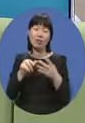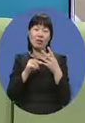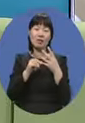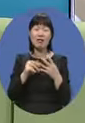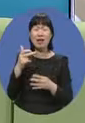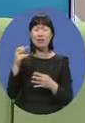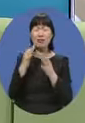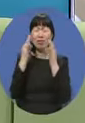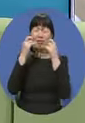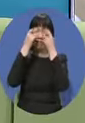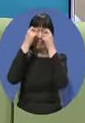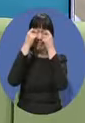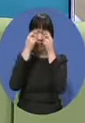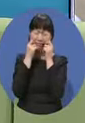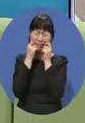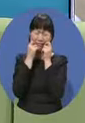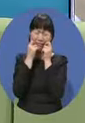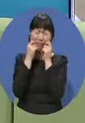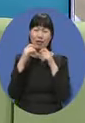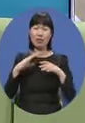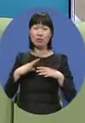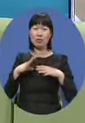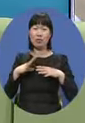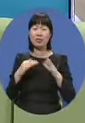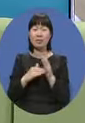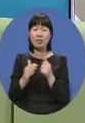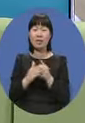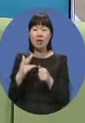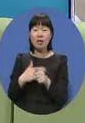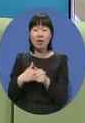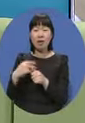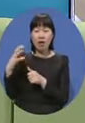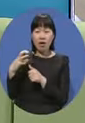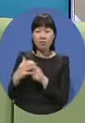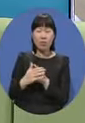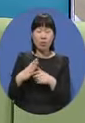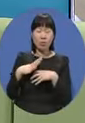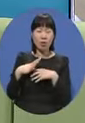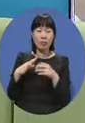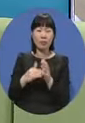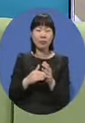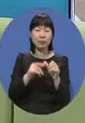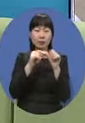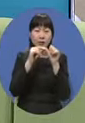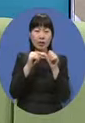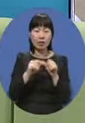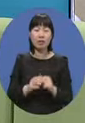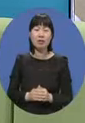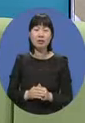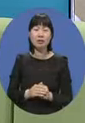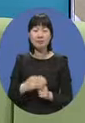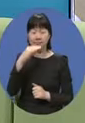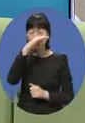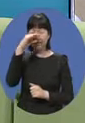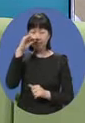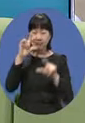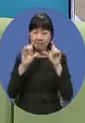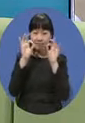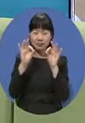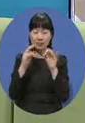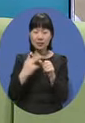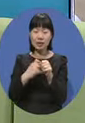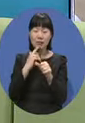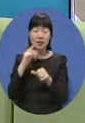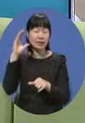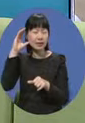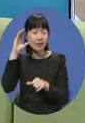소리로 운다 포기한 거죠 무서운 거예요 선생님 회초리를 보고 너무 무서워서 운다 다섯 번째 진지한 표정으로 선생님 말씀을